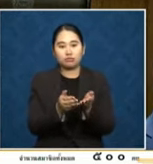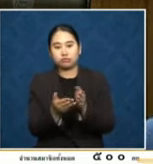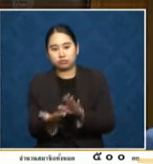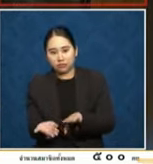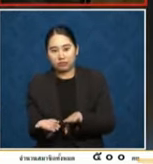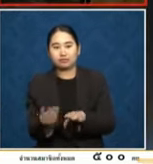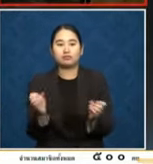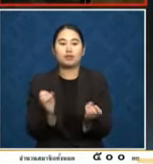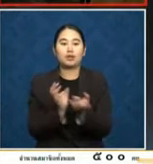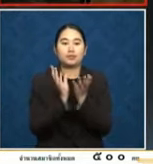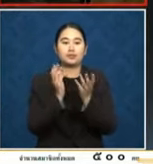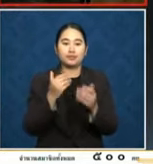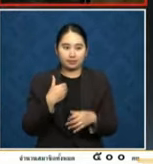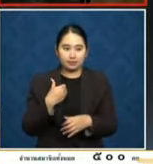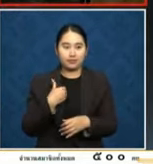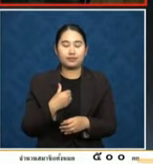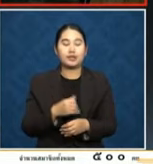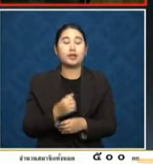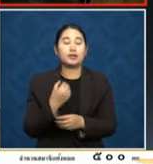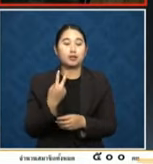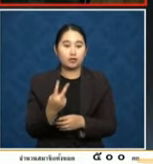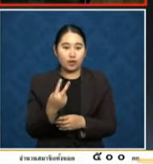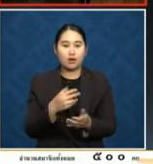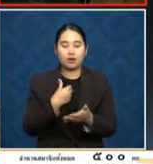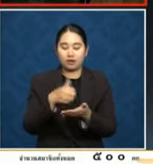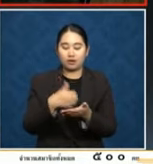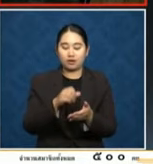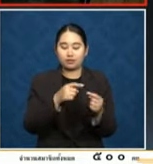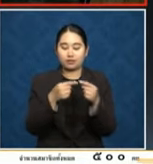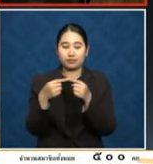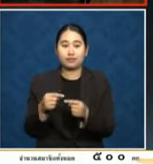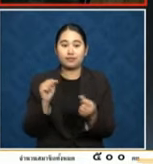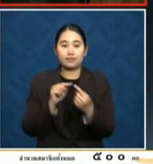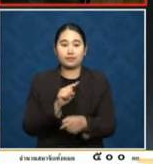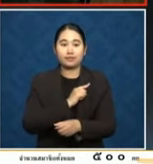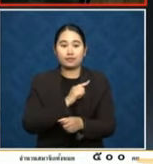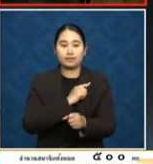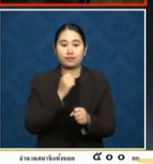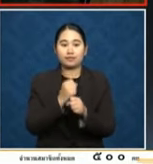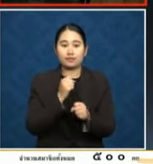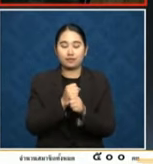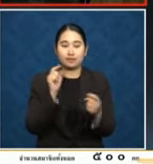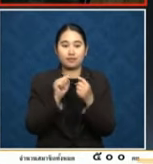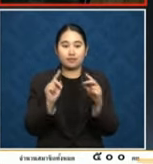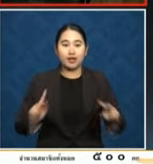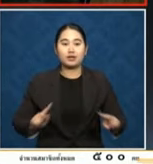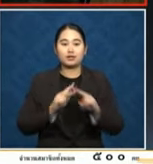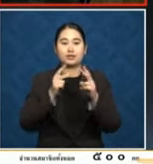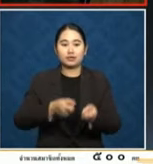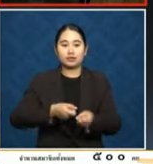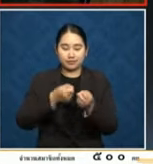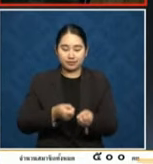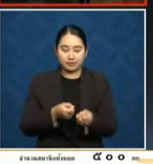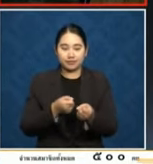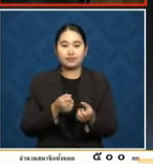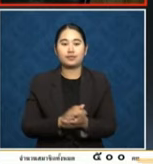ความเสียหายนะครับแล้วก็ต้องฝากไปยังหน่วยงานรับผิดชอบก็คือกระทรวงเกษตรและสหกรณ์นะครับท่านประธานครับ